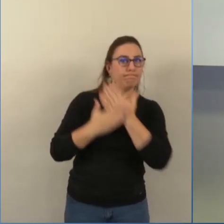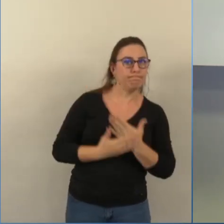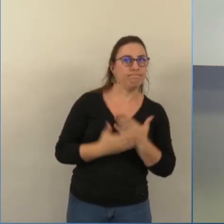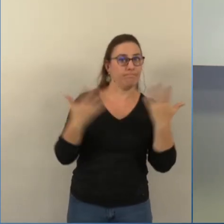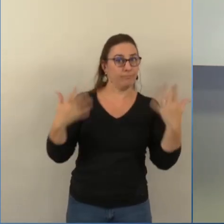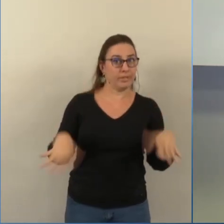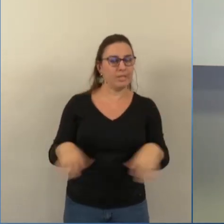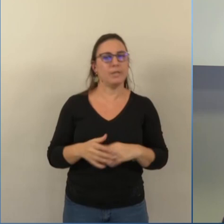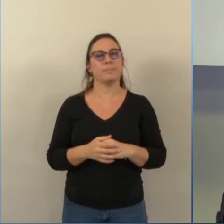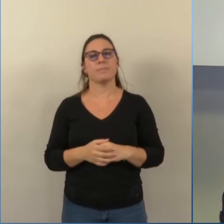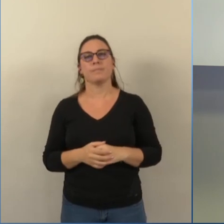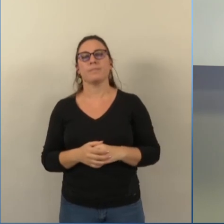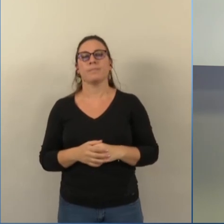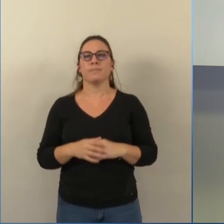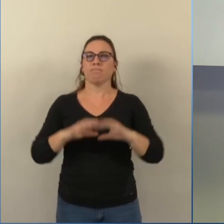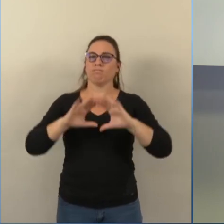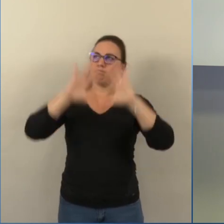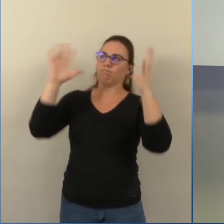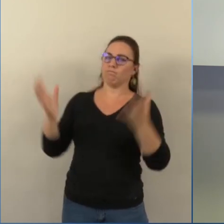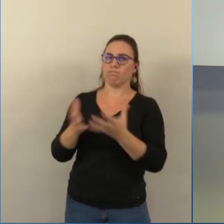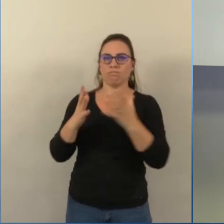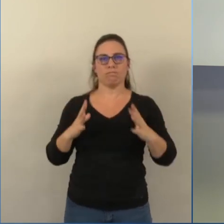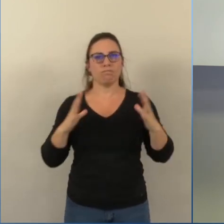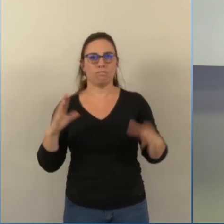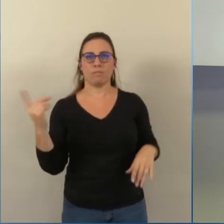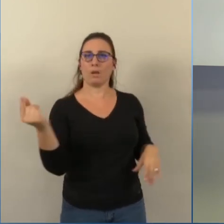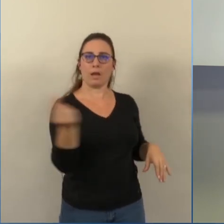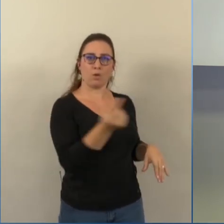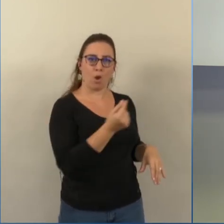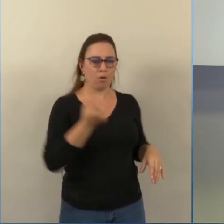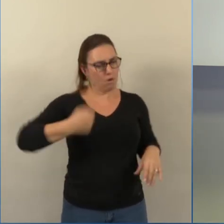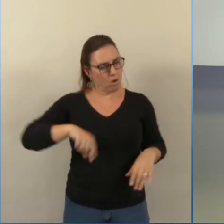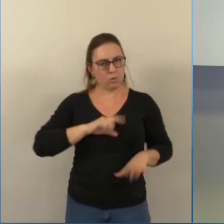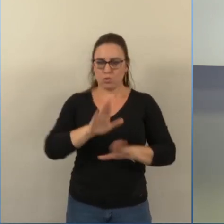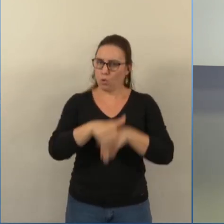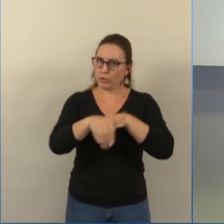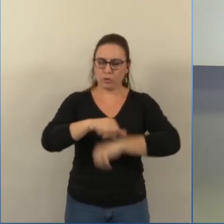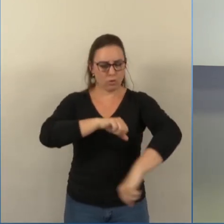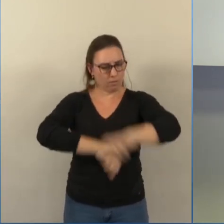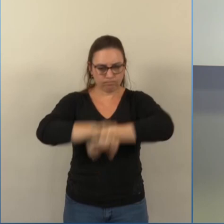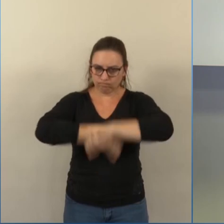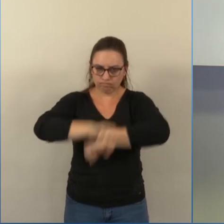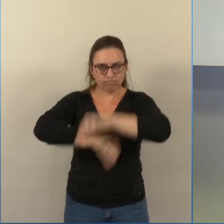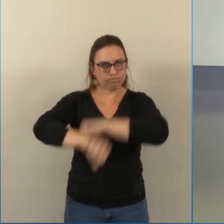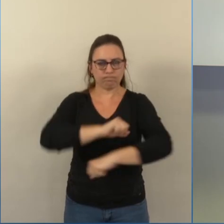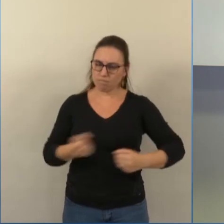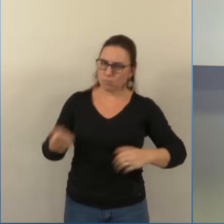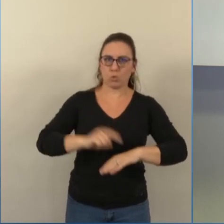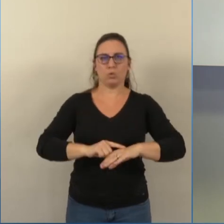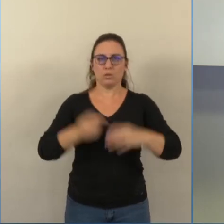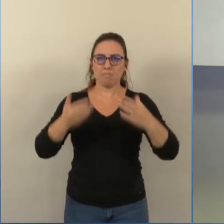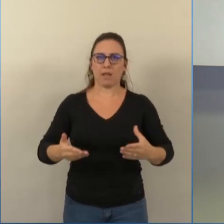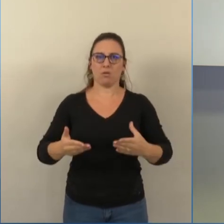par l'ensemble de ces acteurs qui nous entourent nous continuons nous à agir agir sans attendre pour la transition